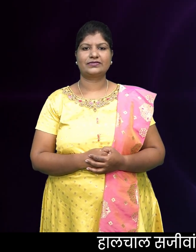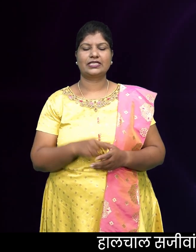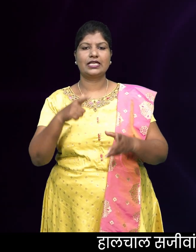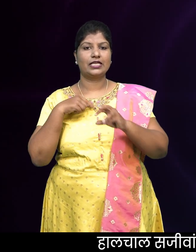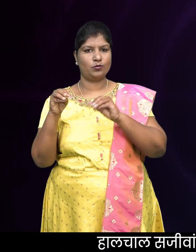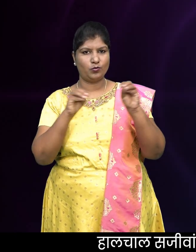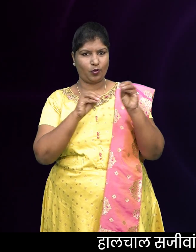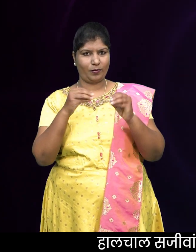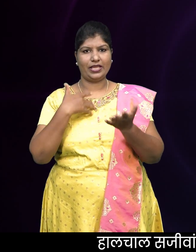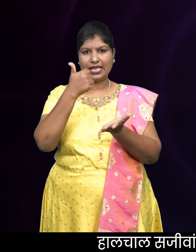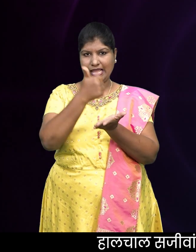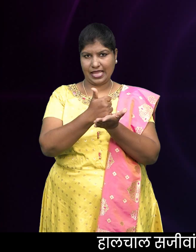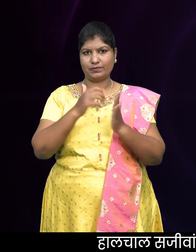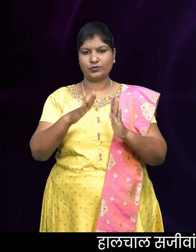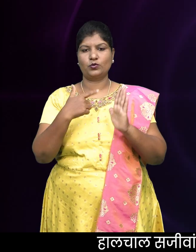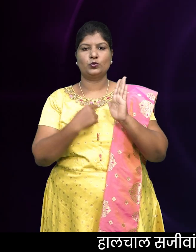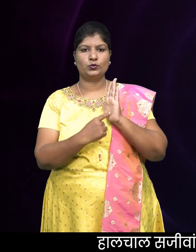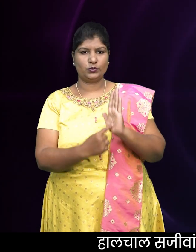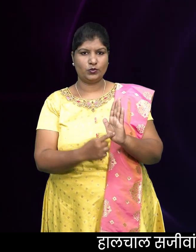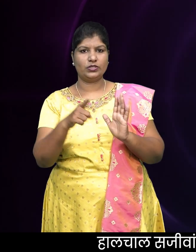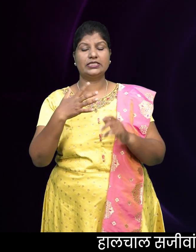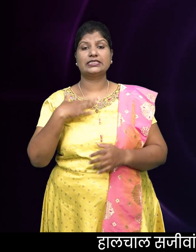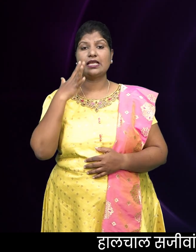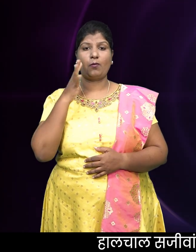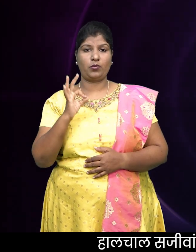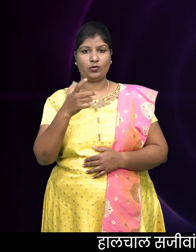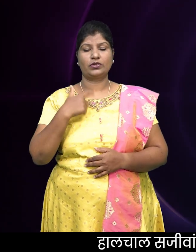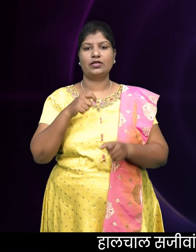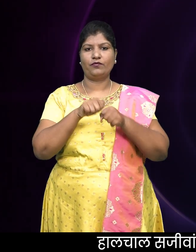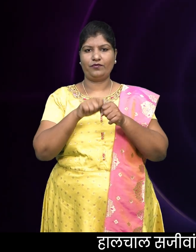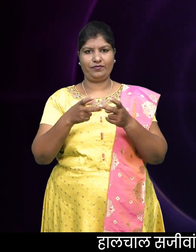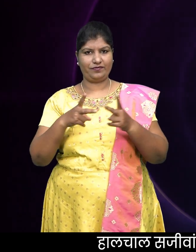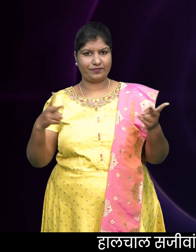हालचाल सजीवांना आवश्यक कार्य करण्यास मदत करते.